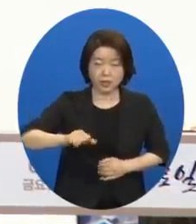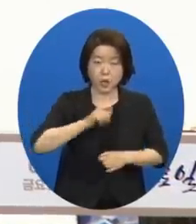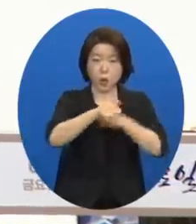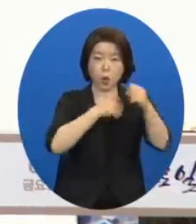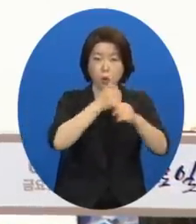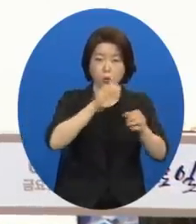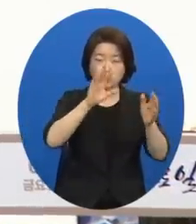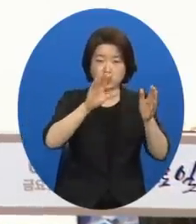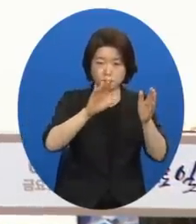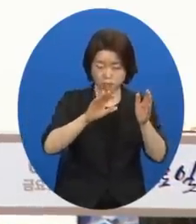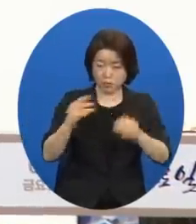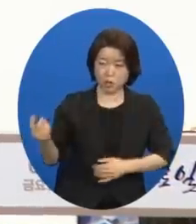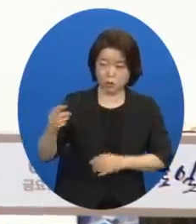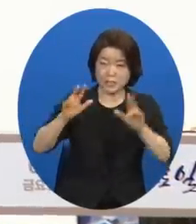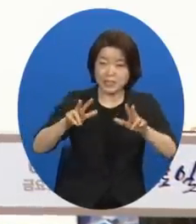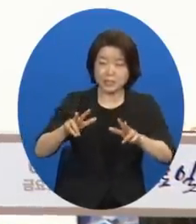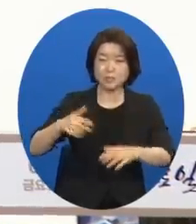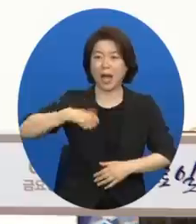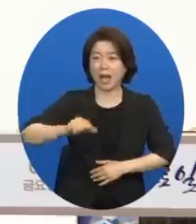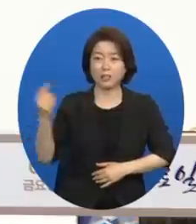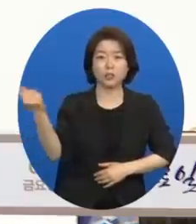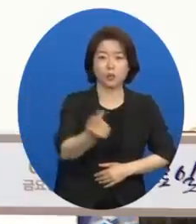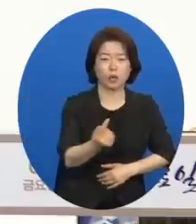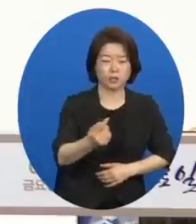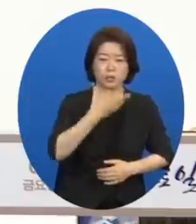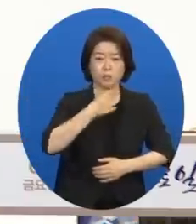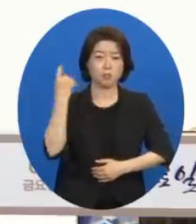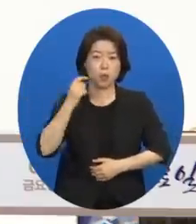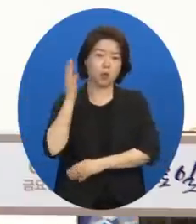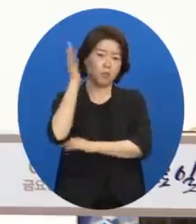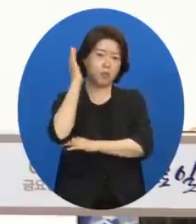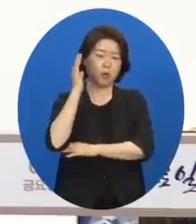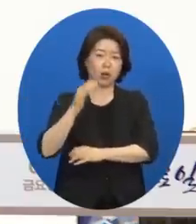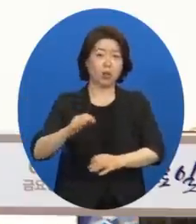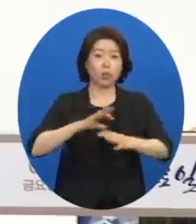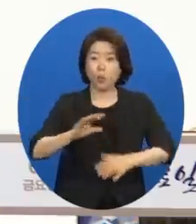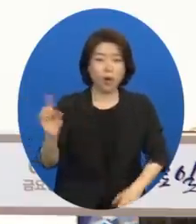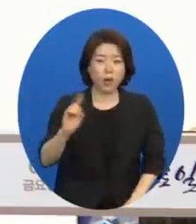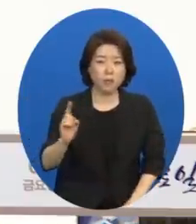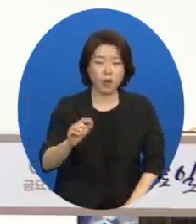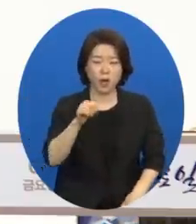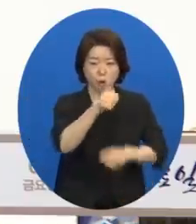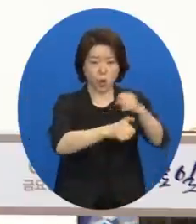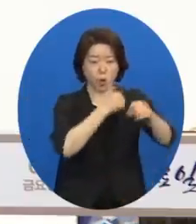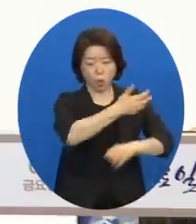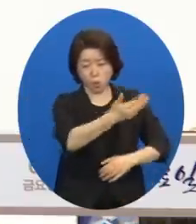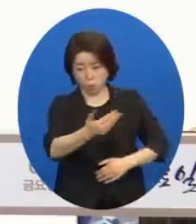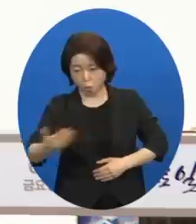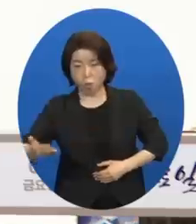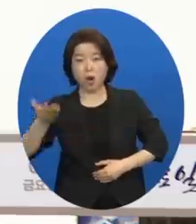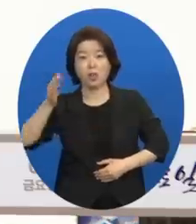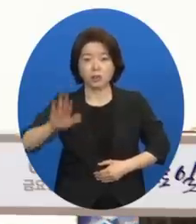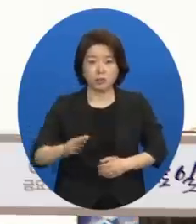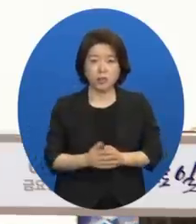프랭클린 그레함이라고 그 아들이 와서 복음을 딱 전하는데요. 놀랍게 50년이 지났는데